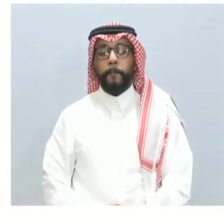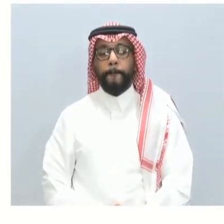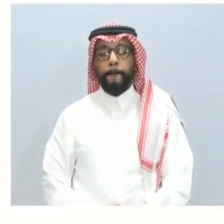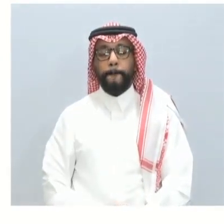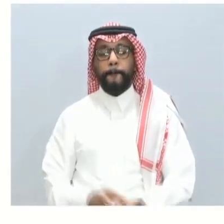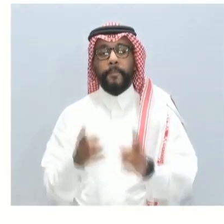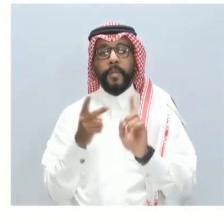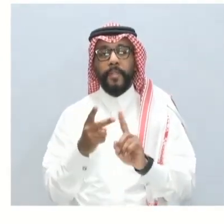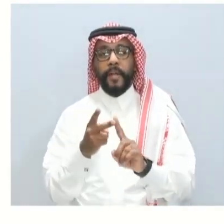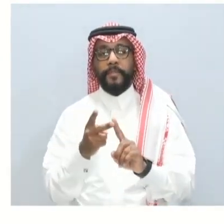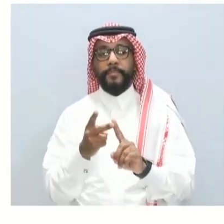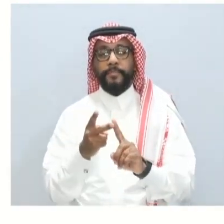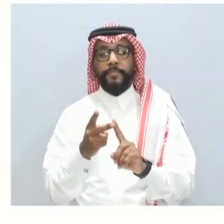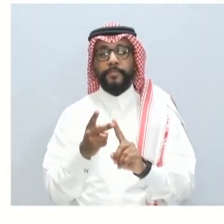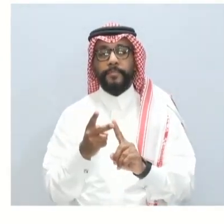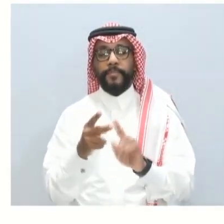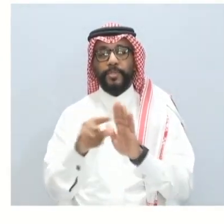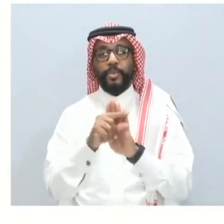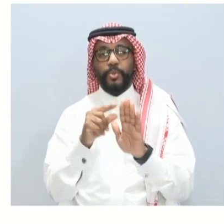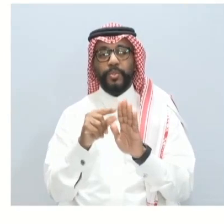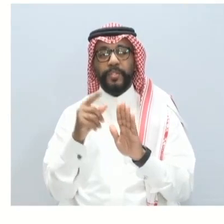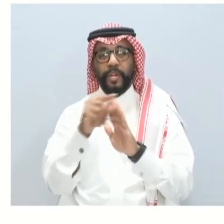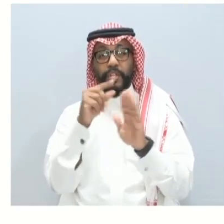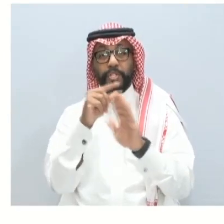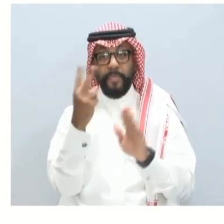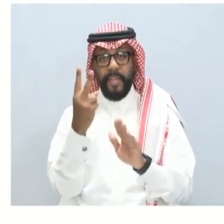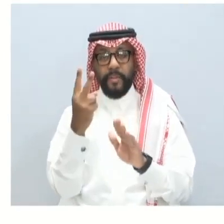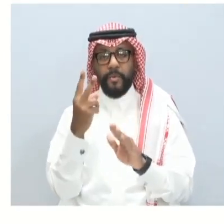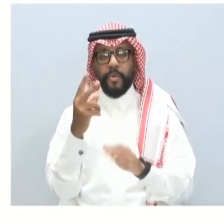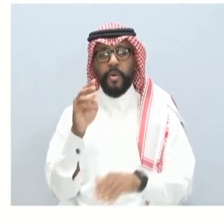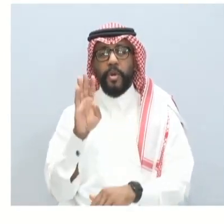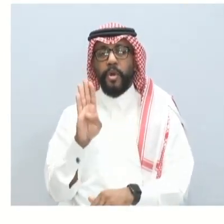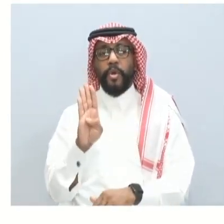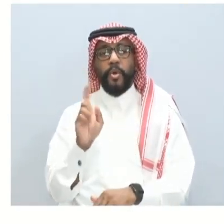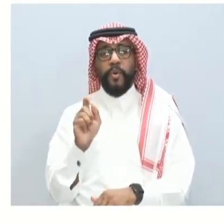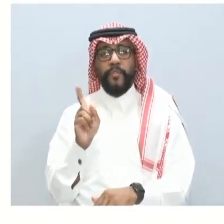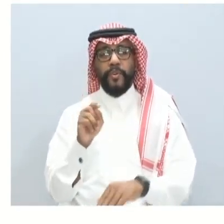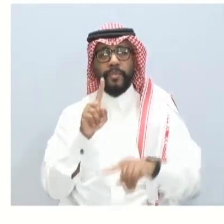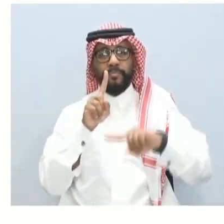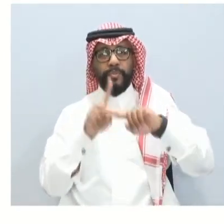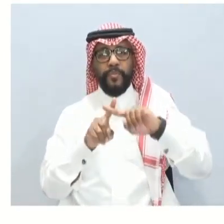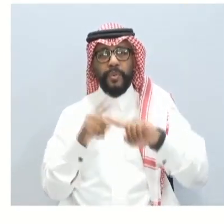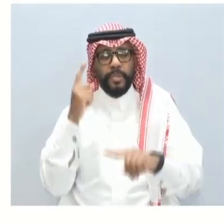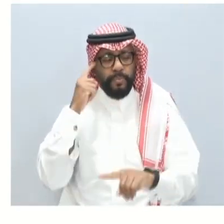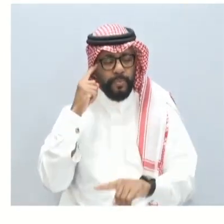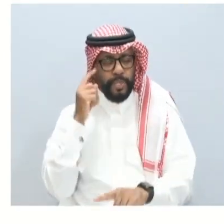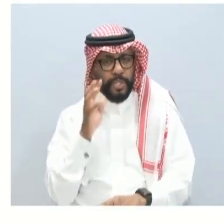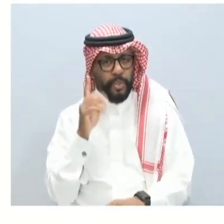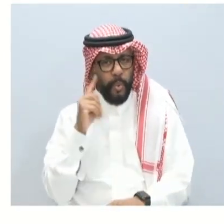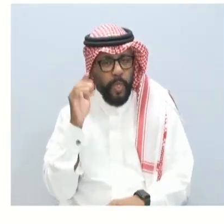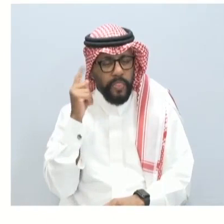للكافرين واما القسم الثاني من الكفر هو كفر الشك والظن كفر الشك